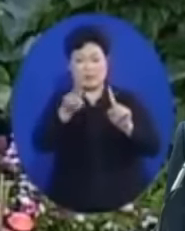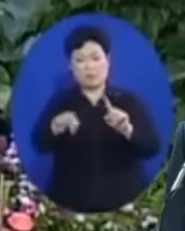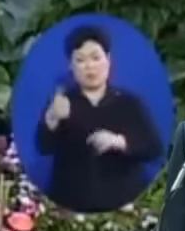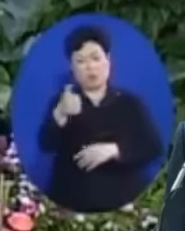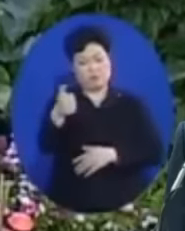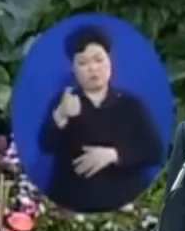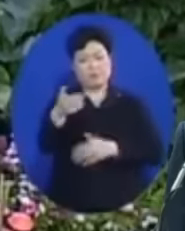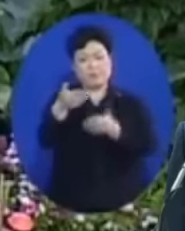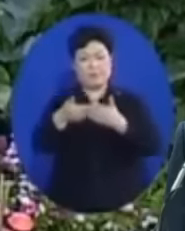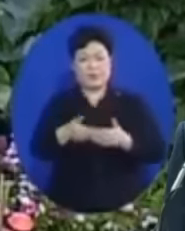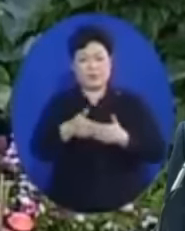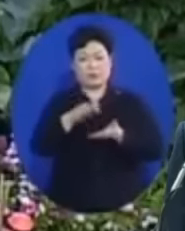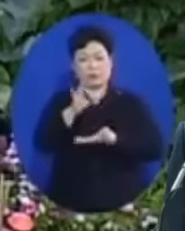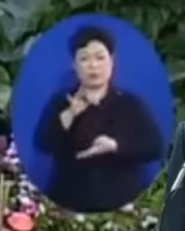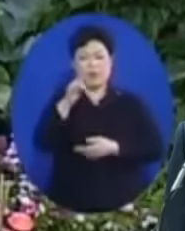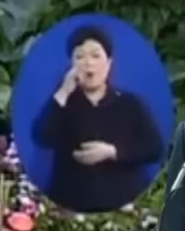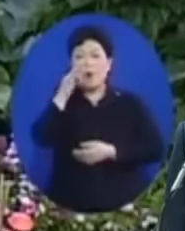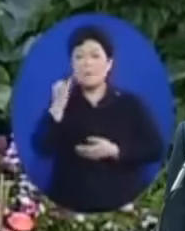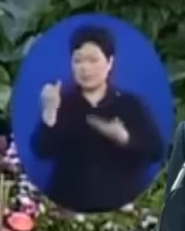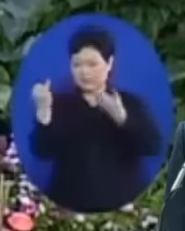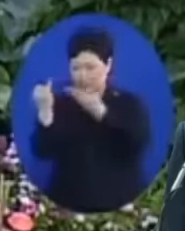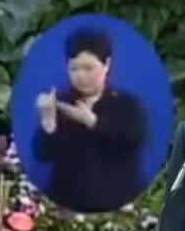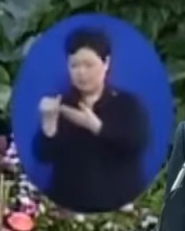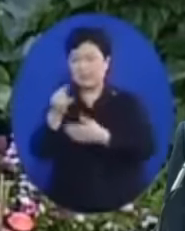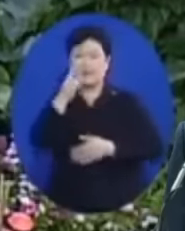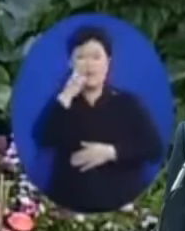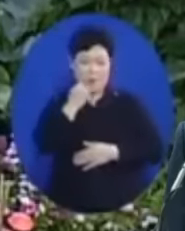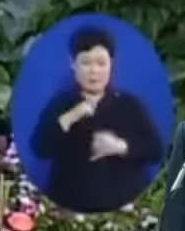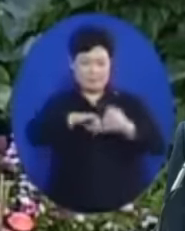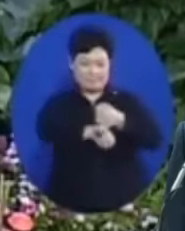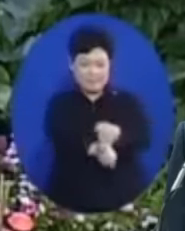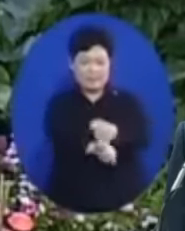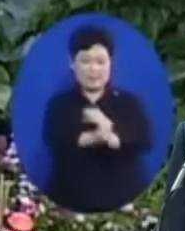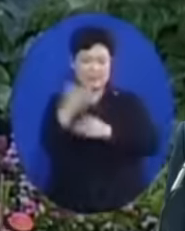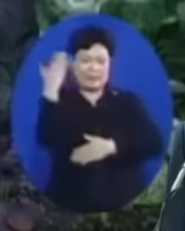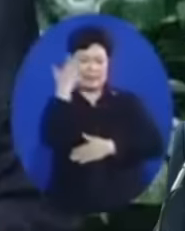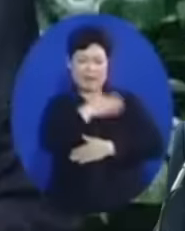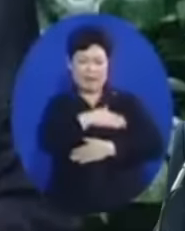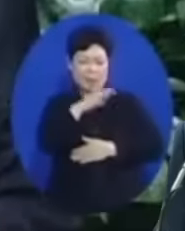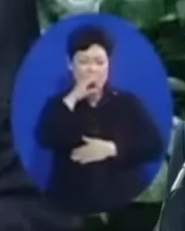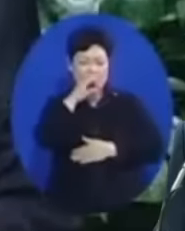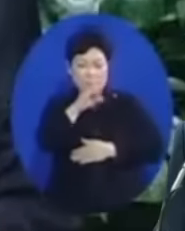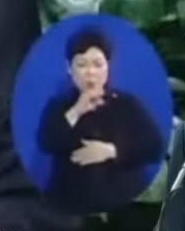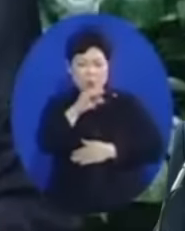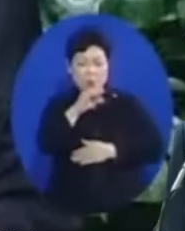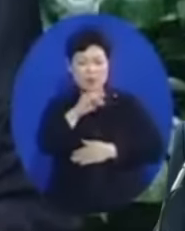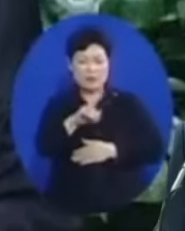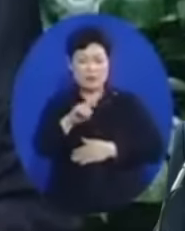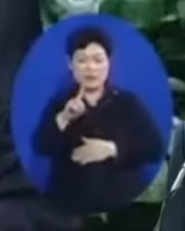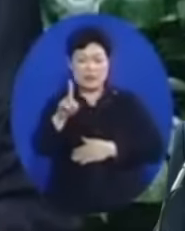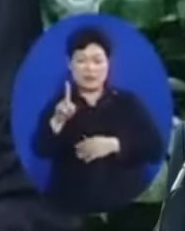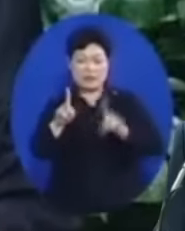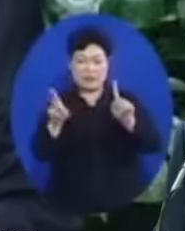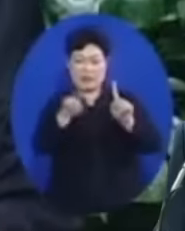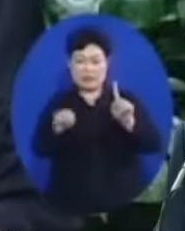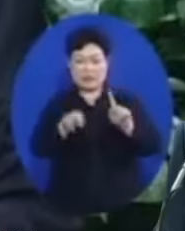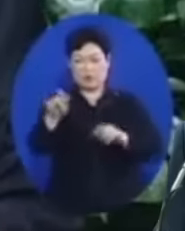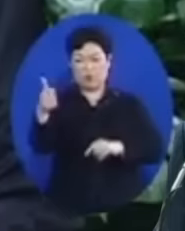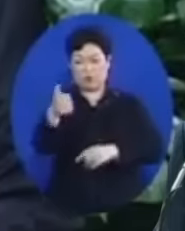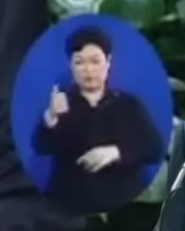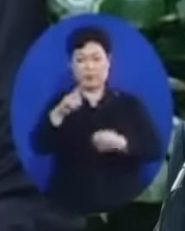받았는데 그 돈을 어머니에게 내놓으면 어머니가 반드시 깨끗한 봉투를 내어서 일불 50전에